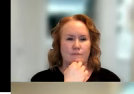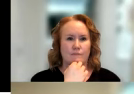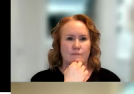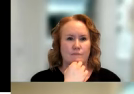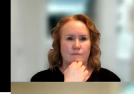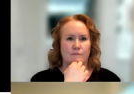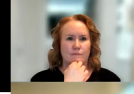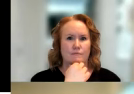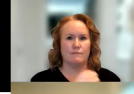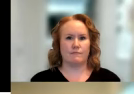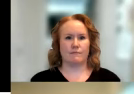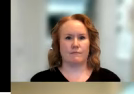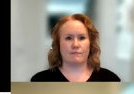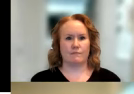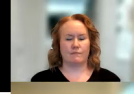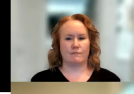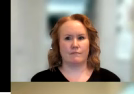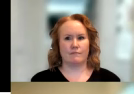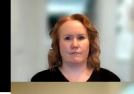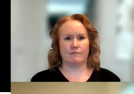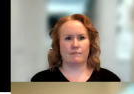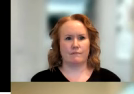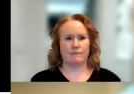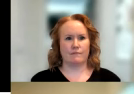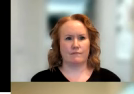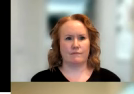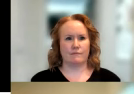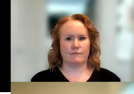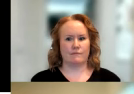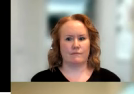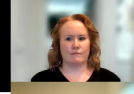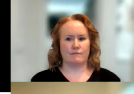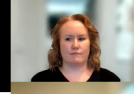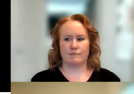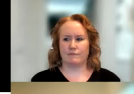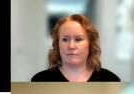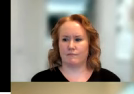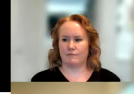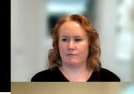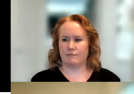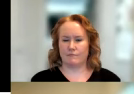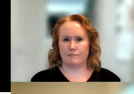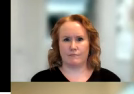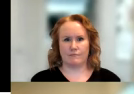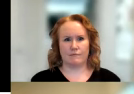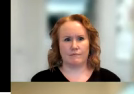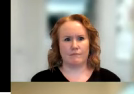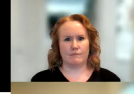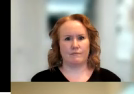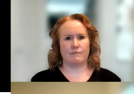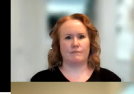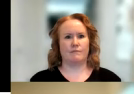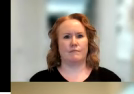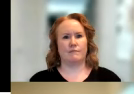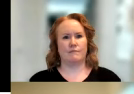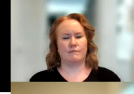stiller, der de utformet i tråd med harmoniserte standarder. Og rekkefølgende det jo, ikke sant,